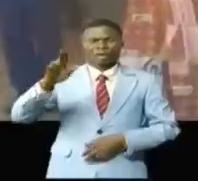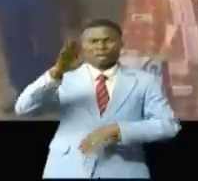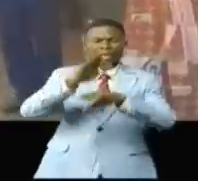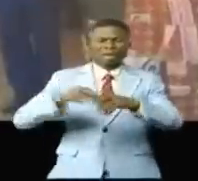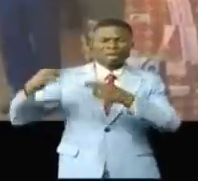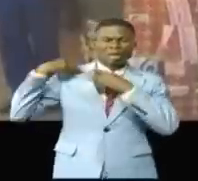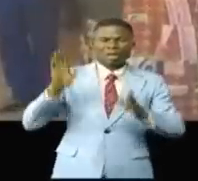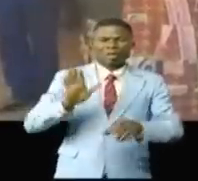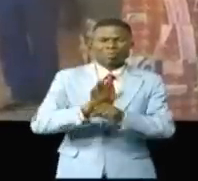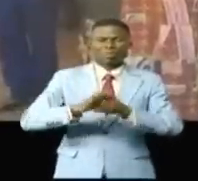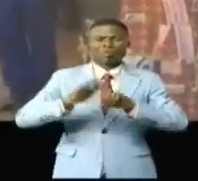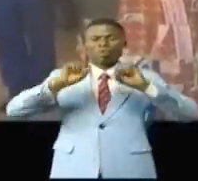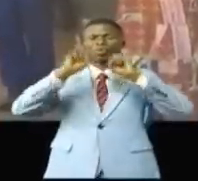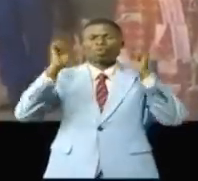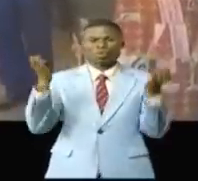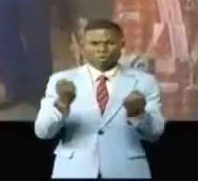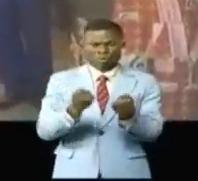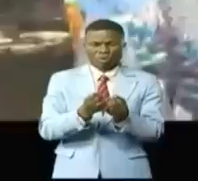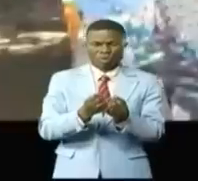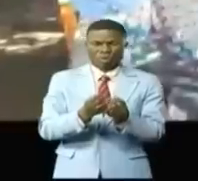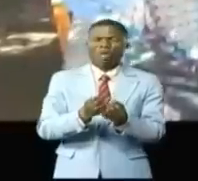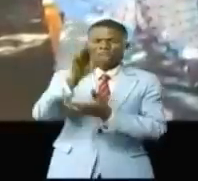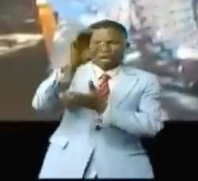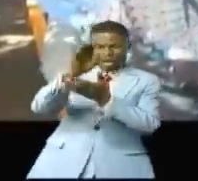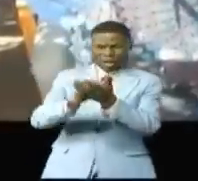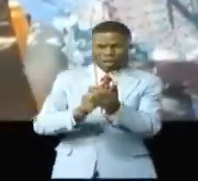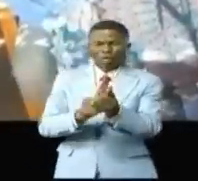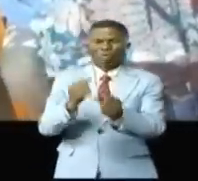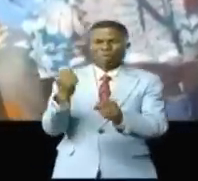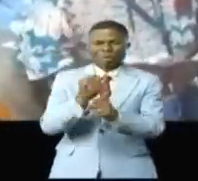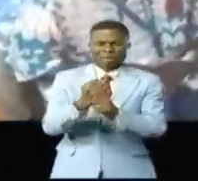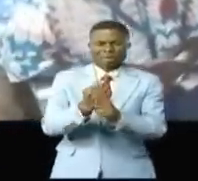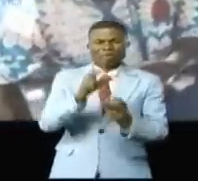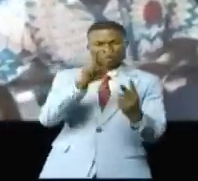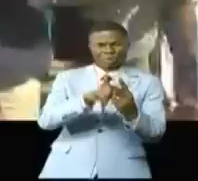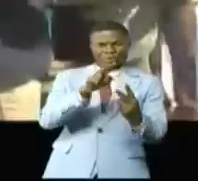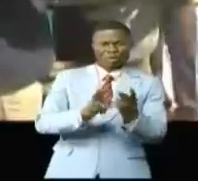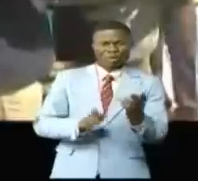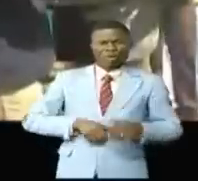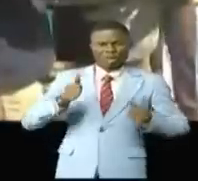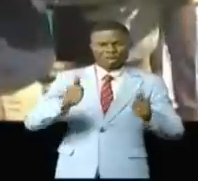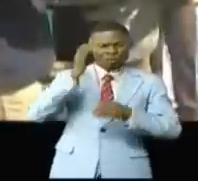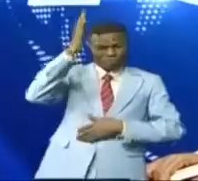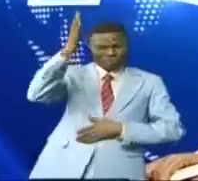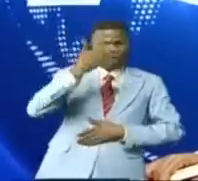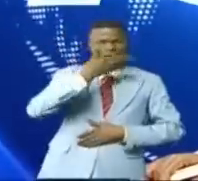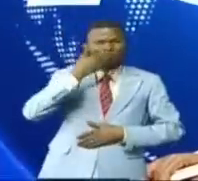de différentes entreprises à faire affilier leurs agents pour les garantir une vie future.